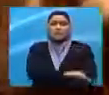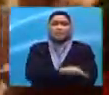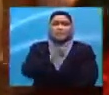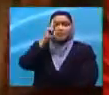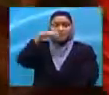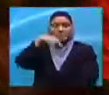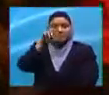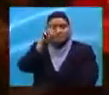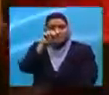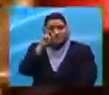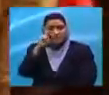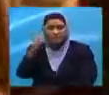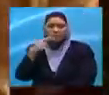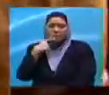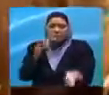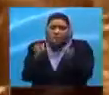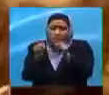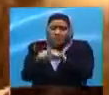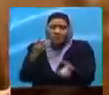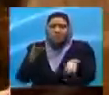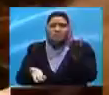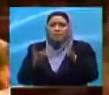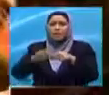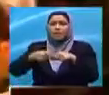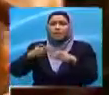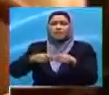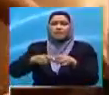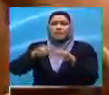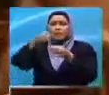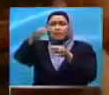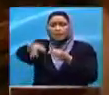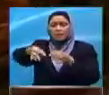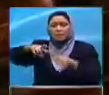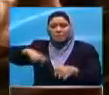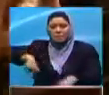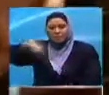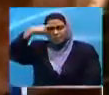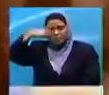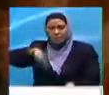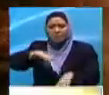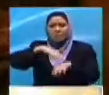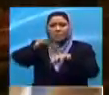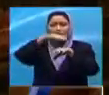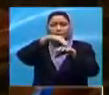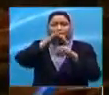ia mungkin disebabkan kelewatan pembekal menambah stok bekalan ayam kepada peniaga.